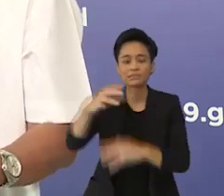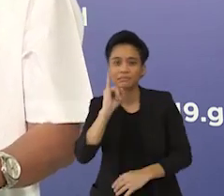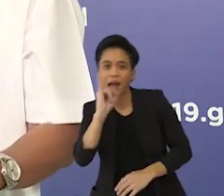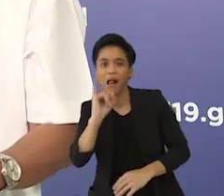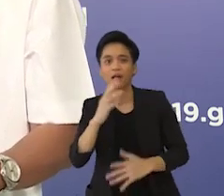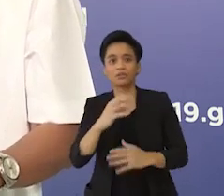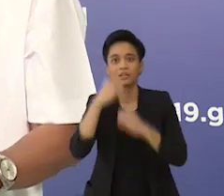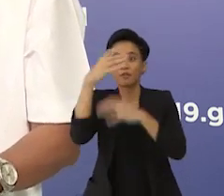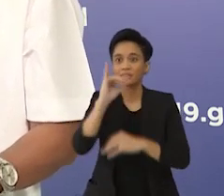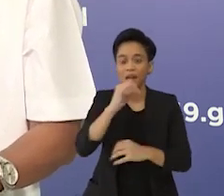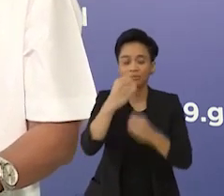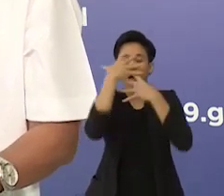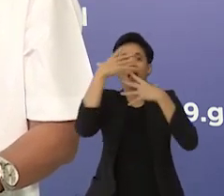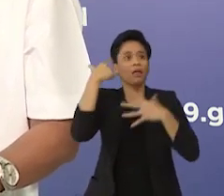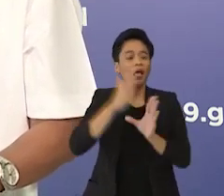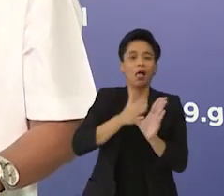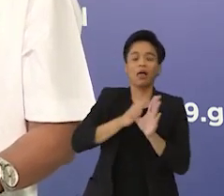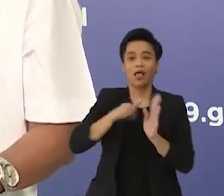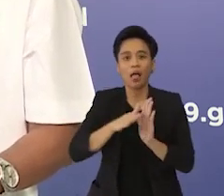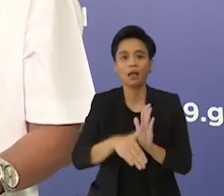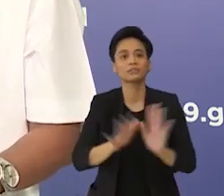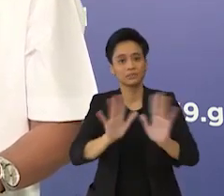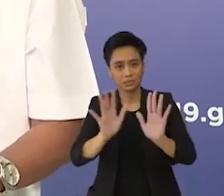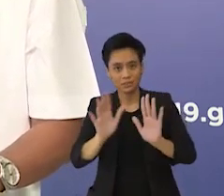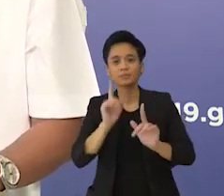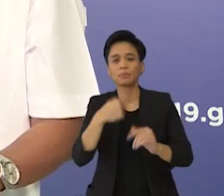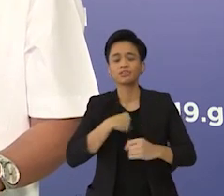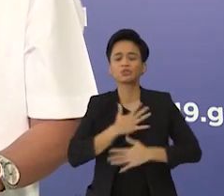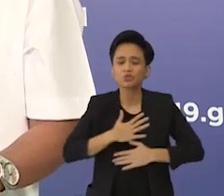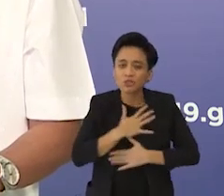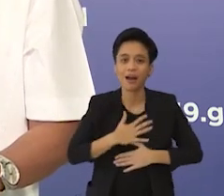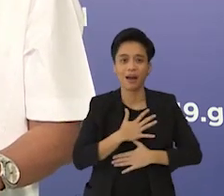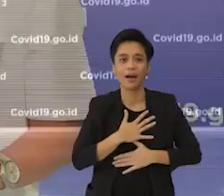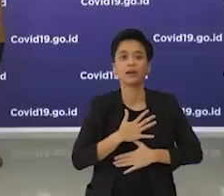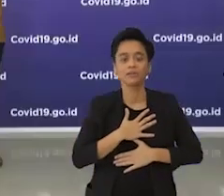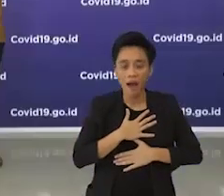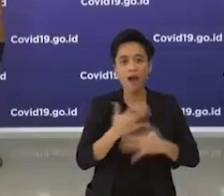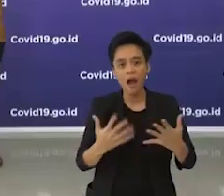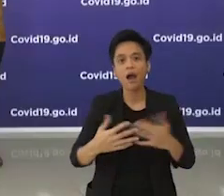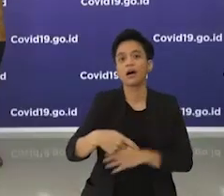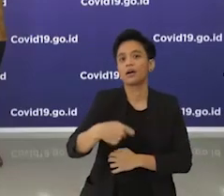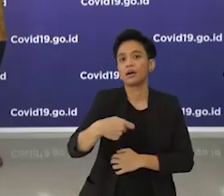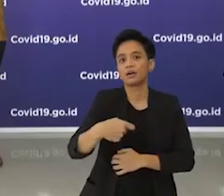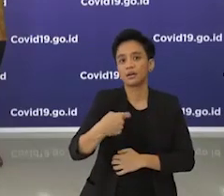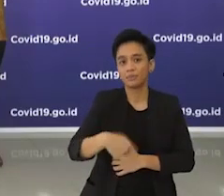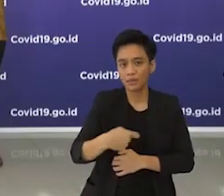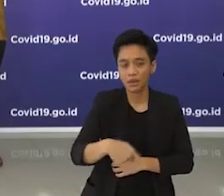menyebabkan kita menjadi semakin susah Oleh karena itu Kementerian informasi